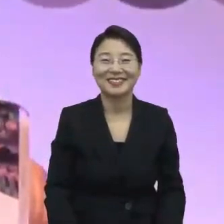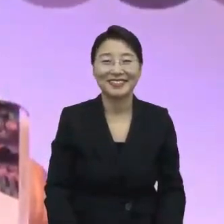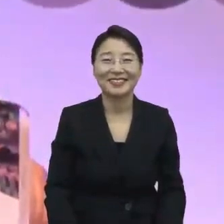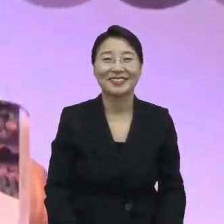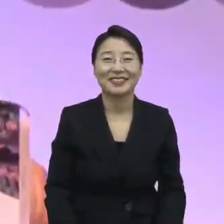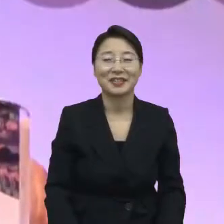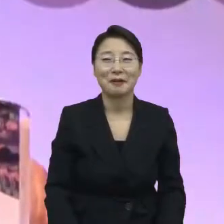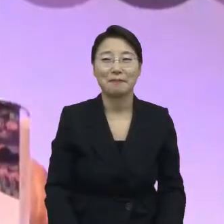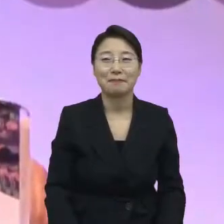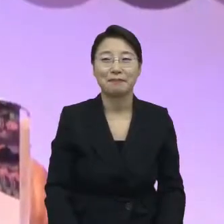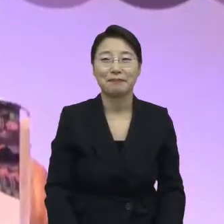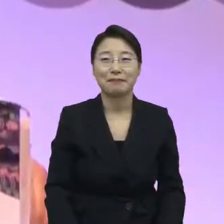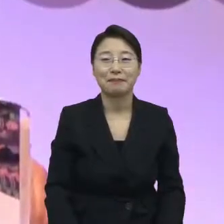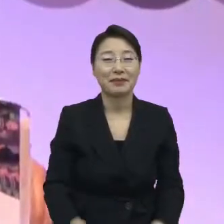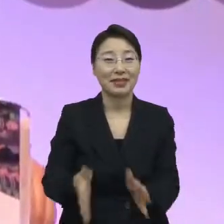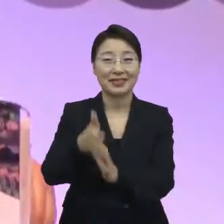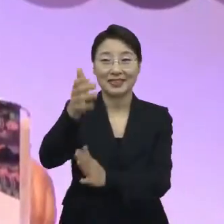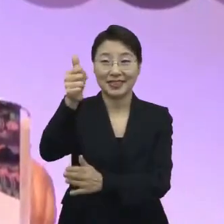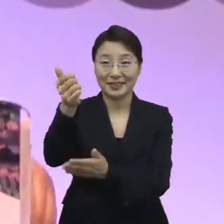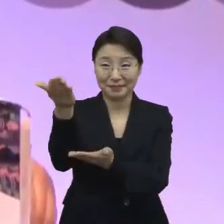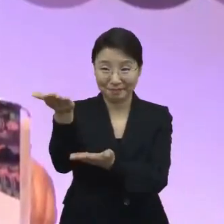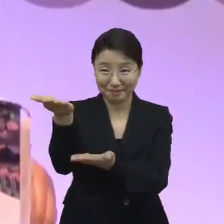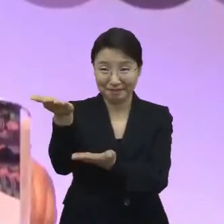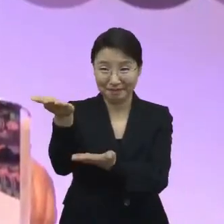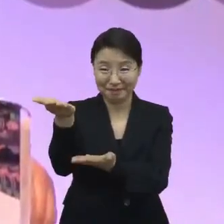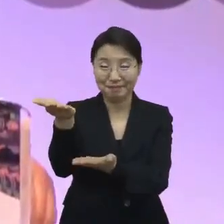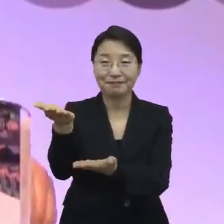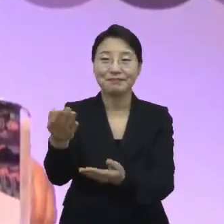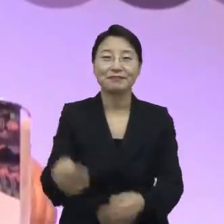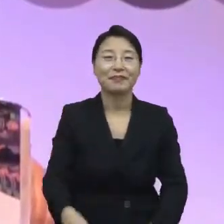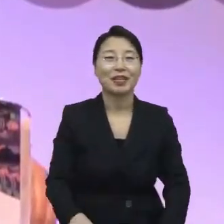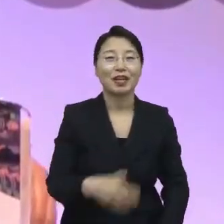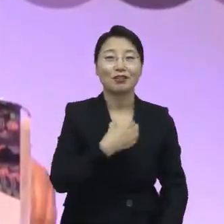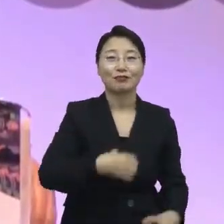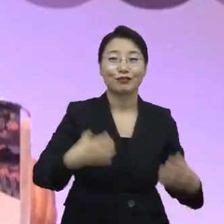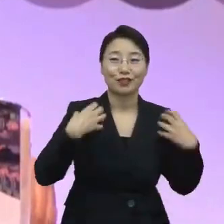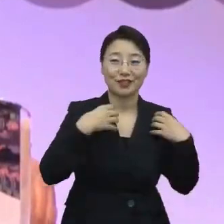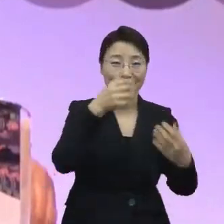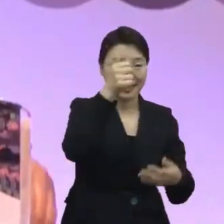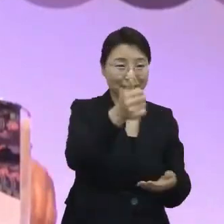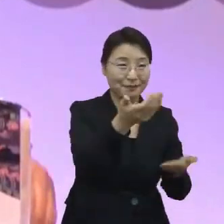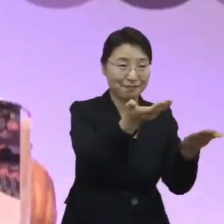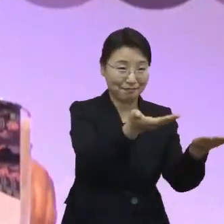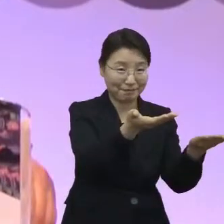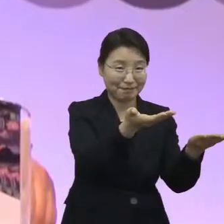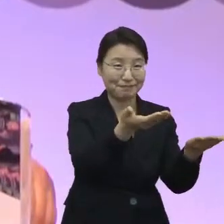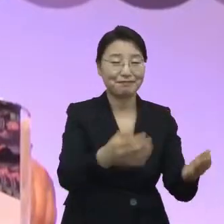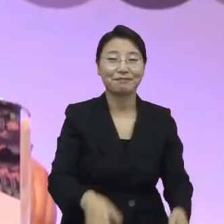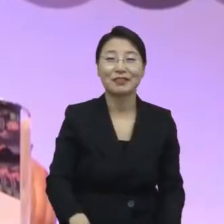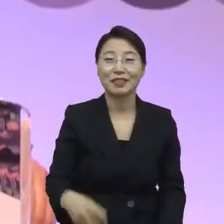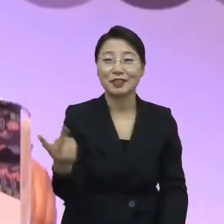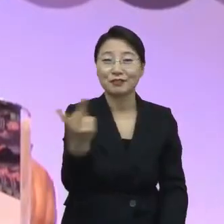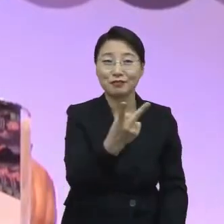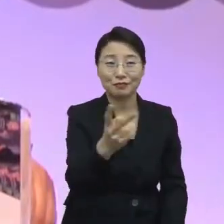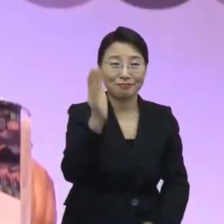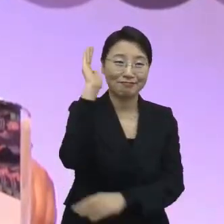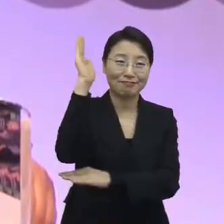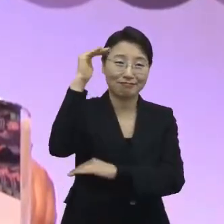어쨌든 시장님 그리고 청장님 두 분의 발표를